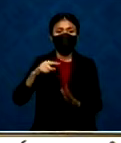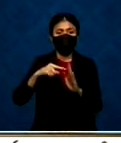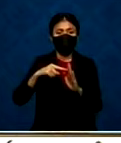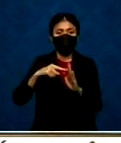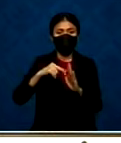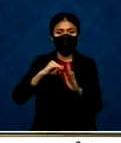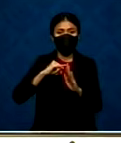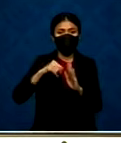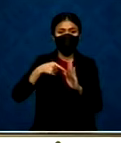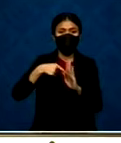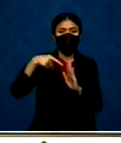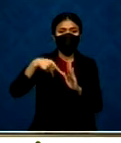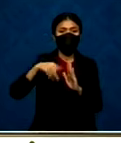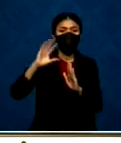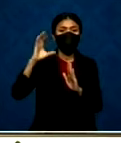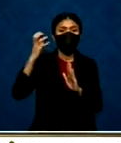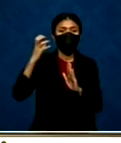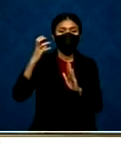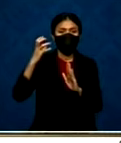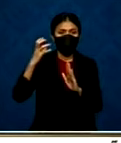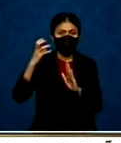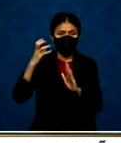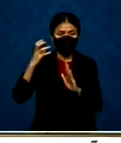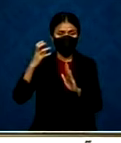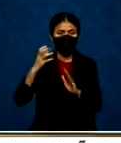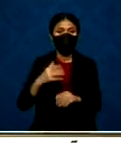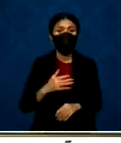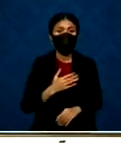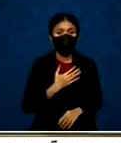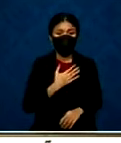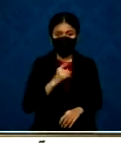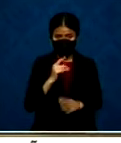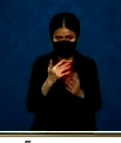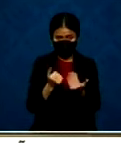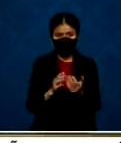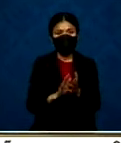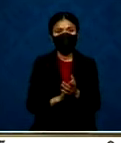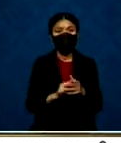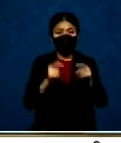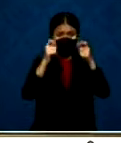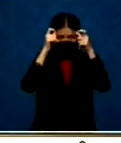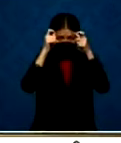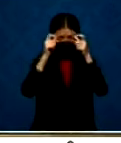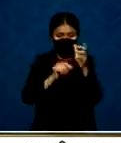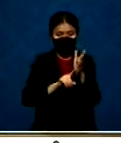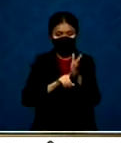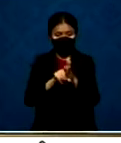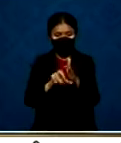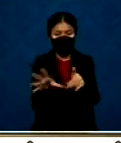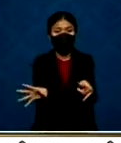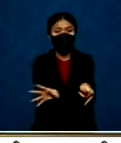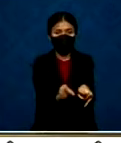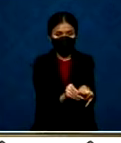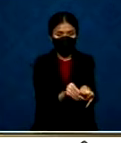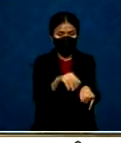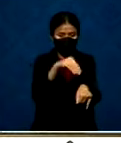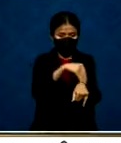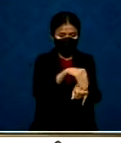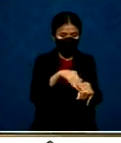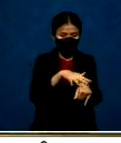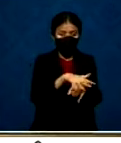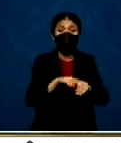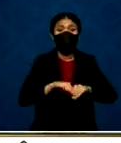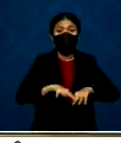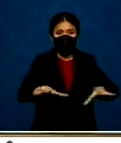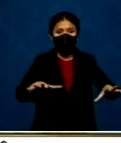ลกของผมเองก็เหมือนที่ท่านนพพลได้พูดไปนะครับว่าก็มีการระบาดของโรคลัมปี้สกินเช่นกันโดยเฉพาะที่อำเภอเนินมะปางแล้วก็อำเภอวัง